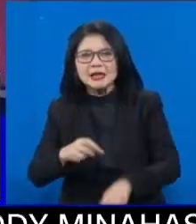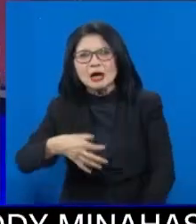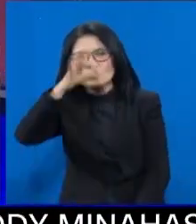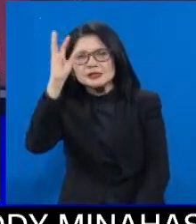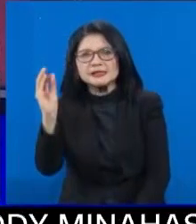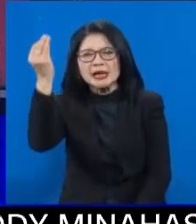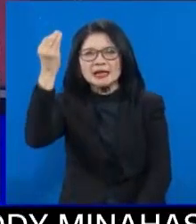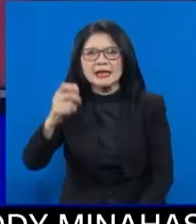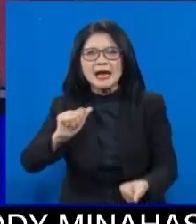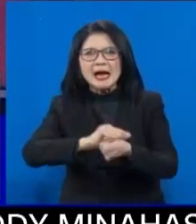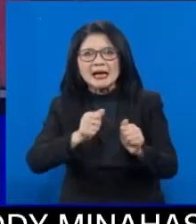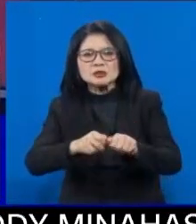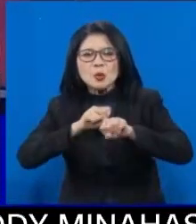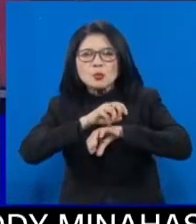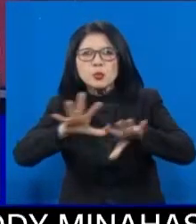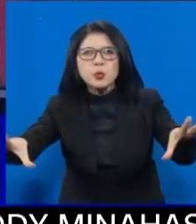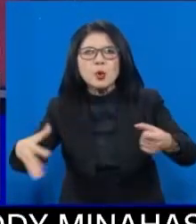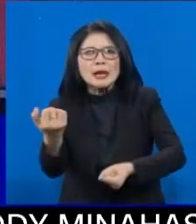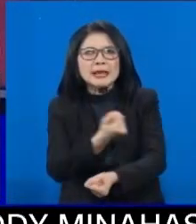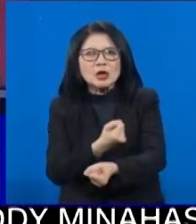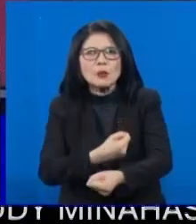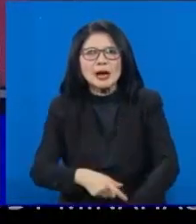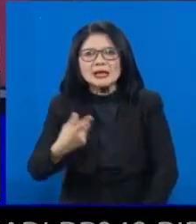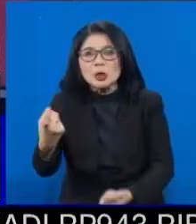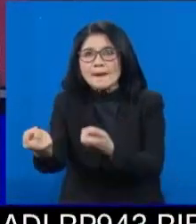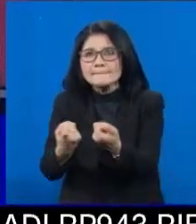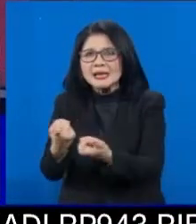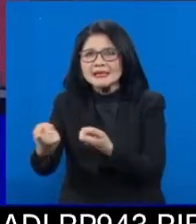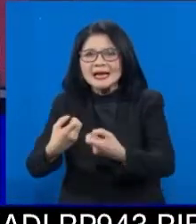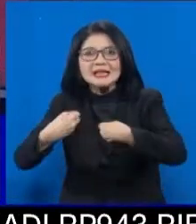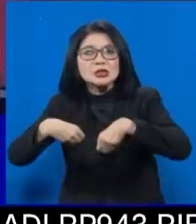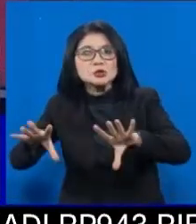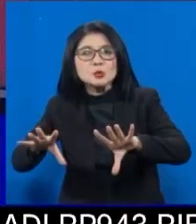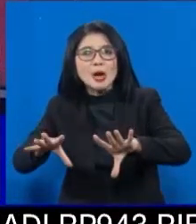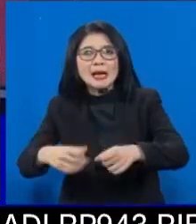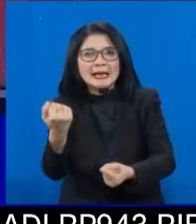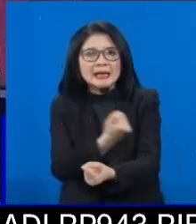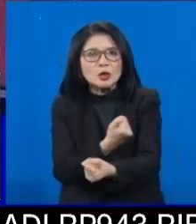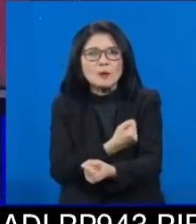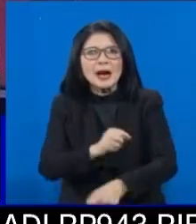kasus peredaran gelap narkoba. Ia diduga menjadi pengendali penjualan narkoba seberat 5 kg.